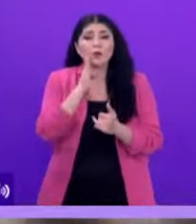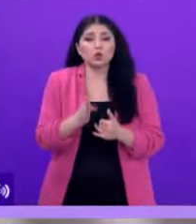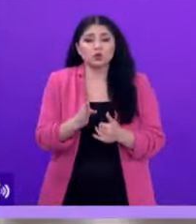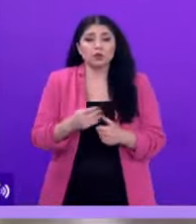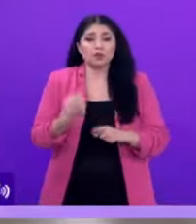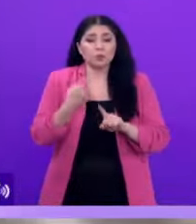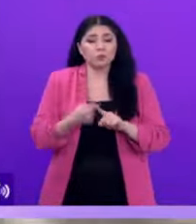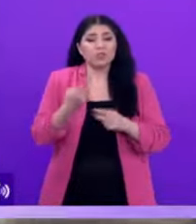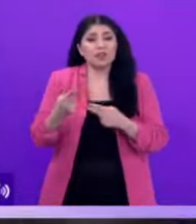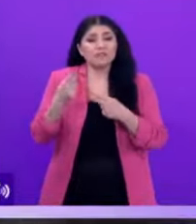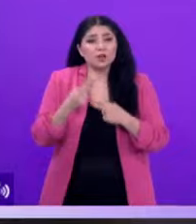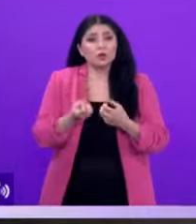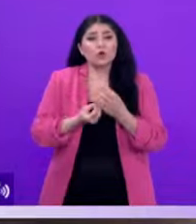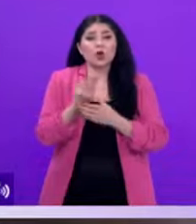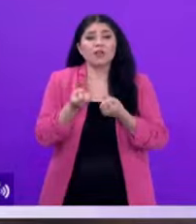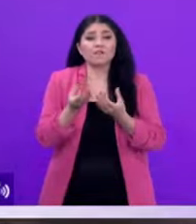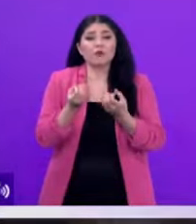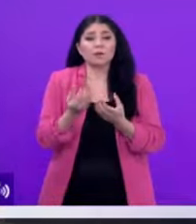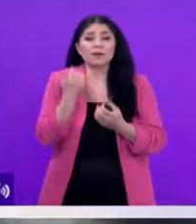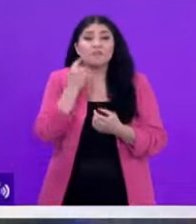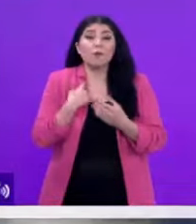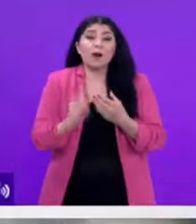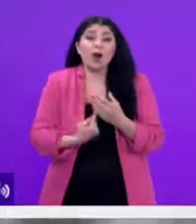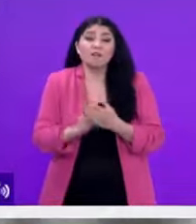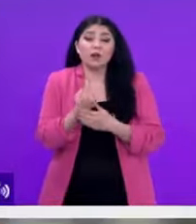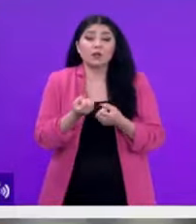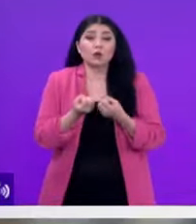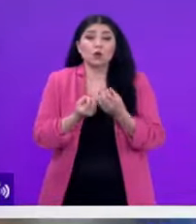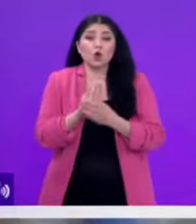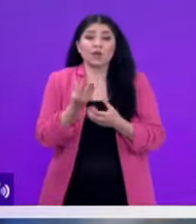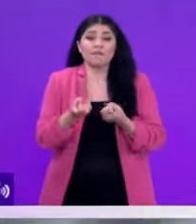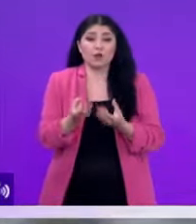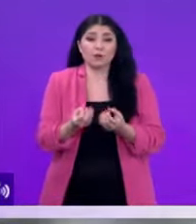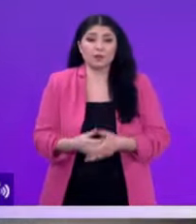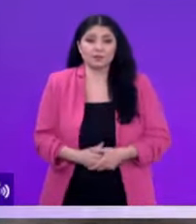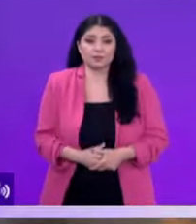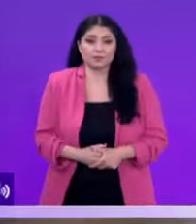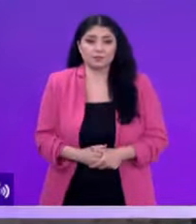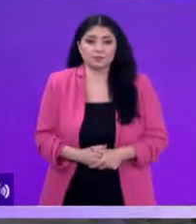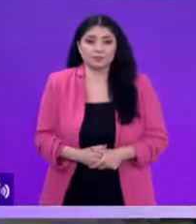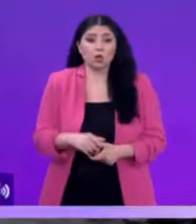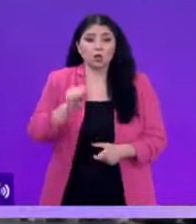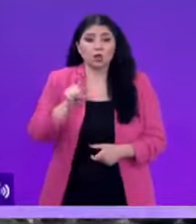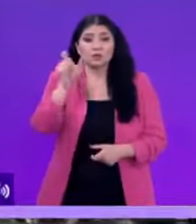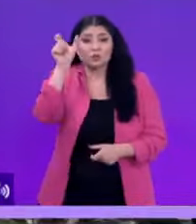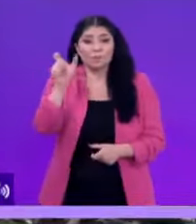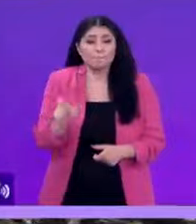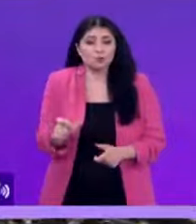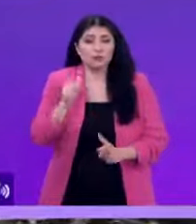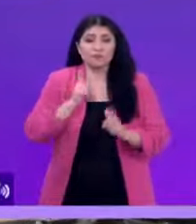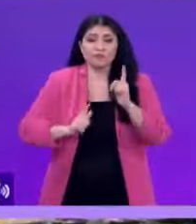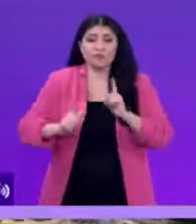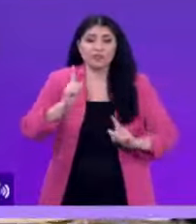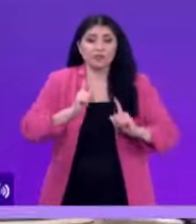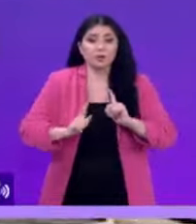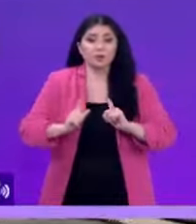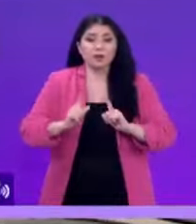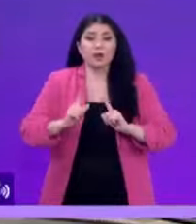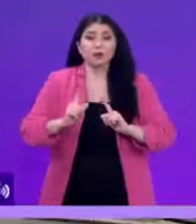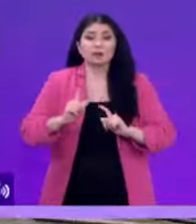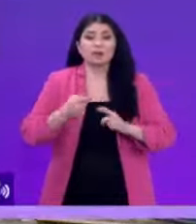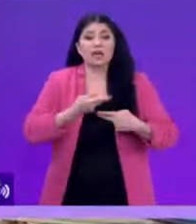și revenim cu noi date pe măsură ce acestea apar. Așadar, 12 victime transportate